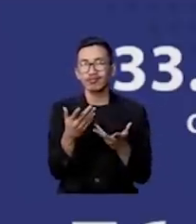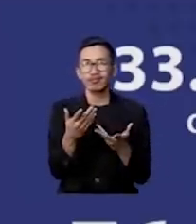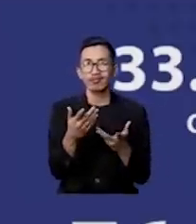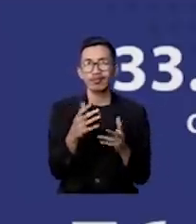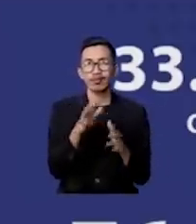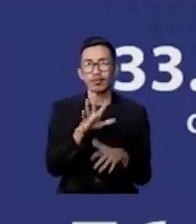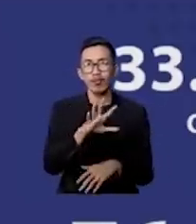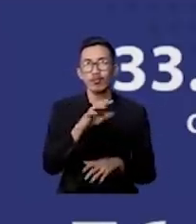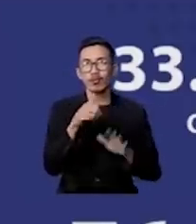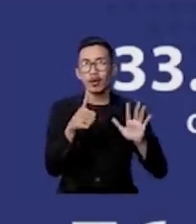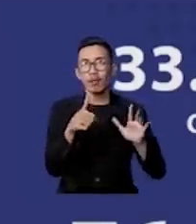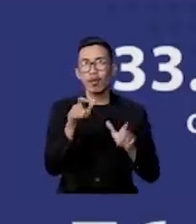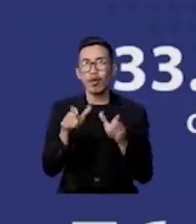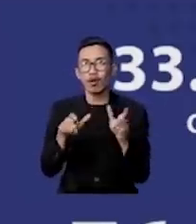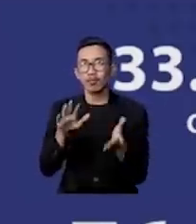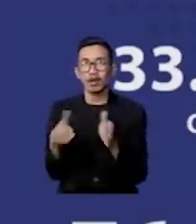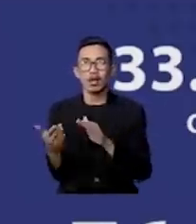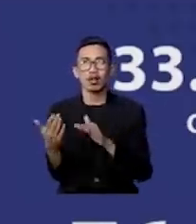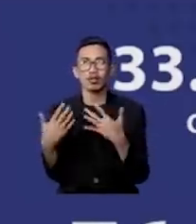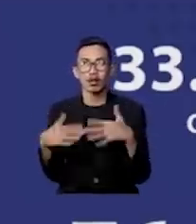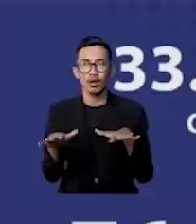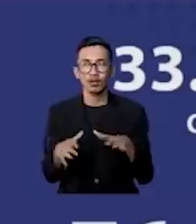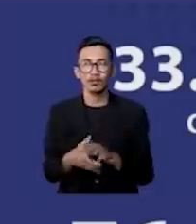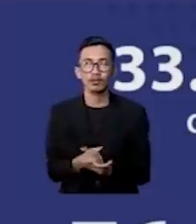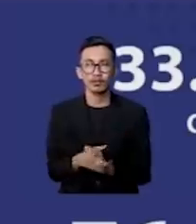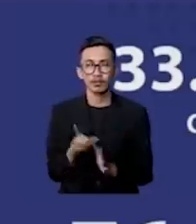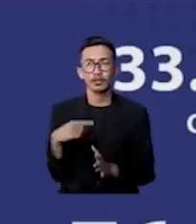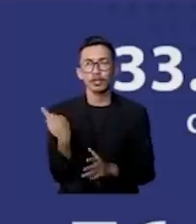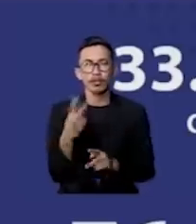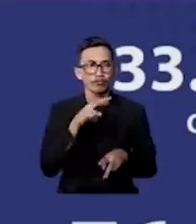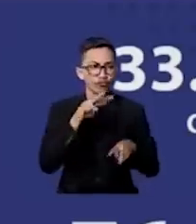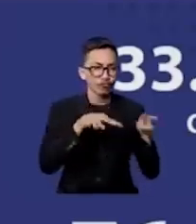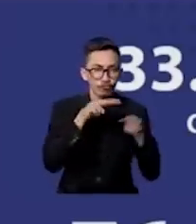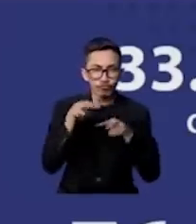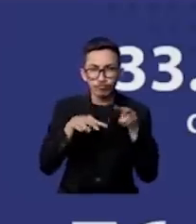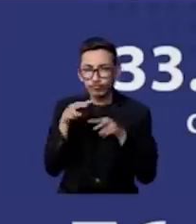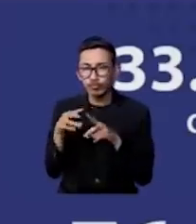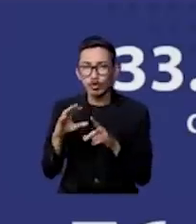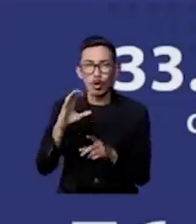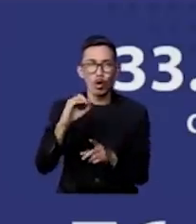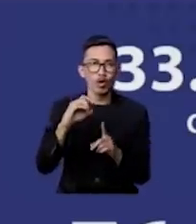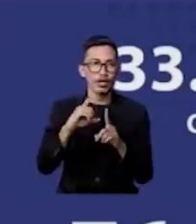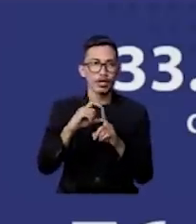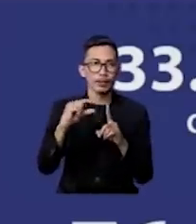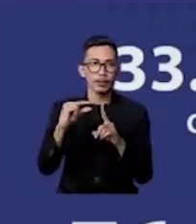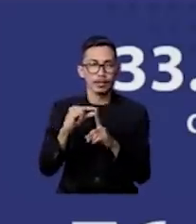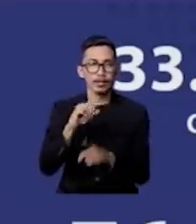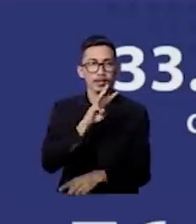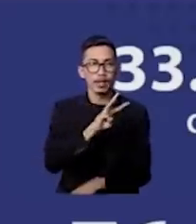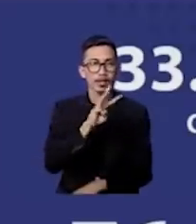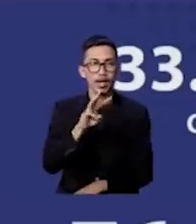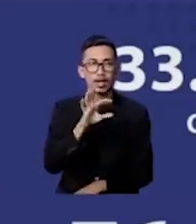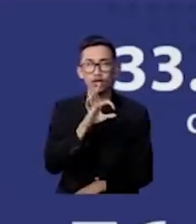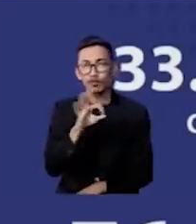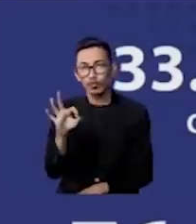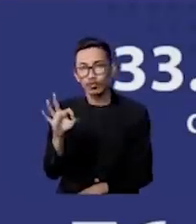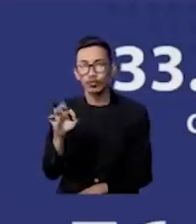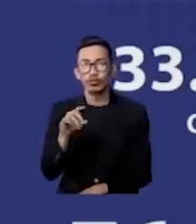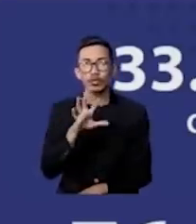saudara kita masih melakukan pemantauan pada kasus odp sebanyak 30